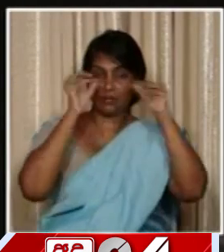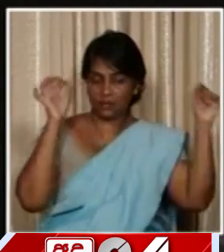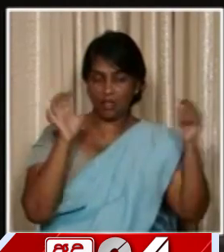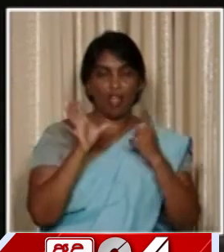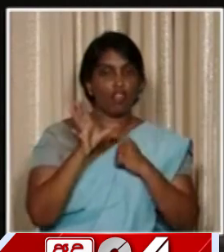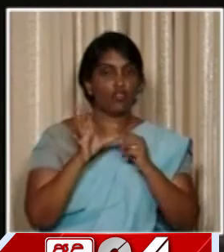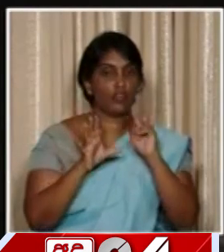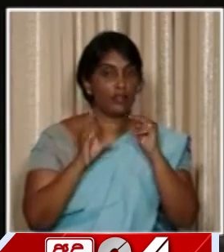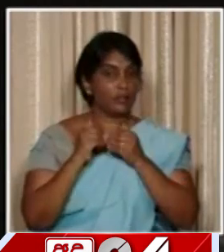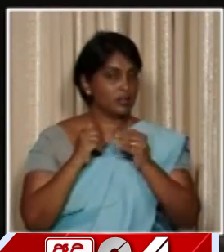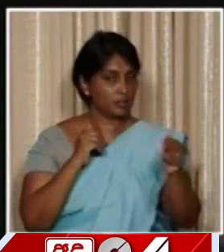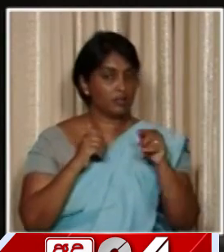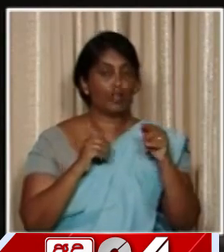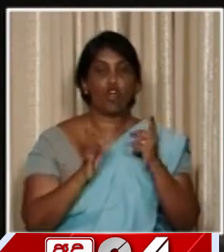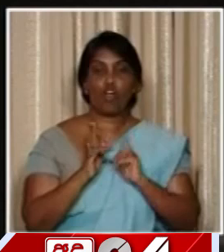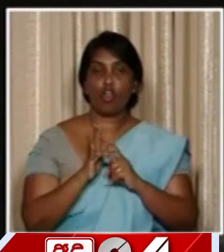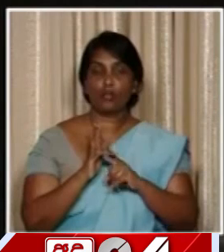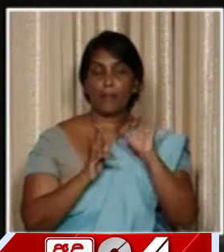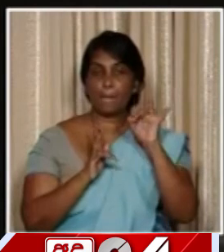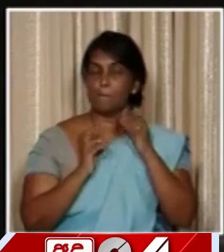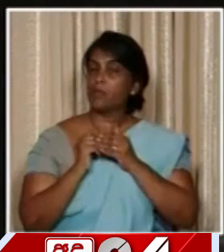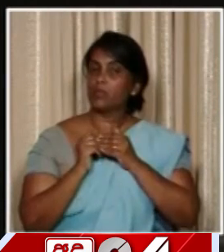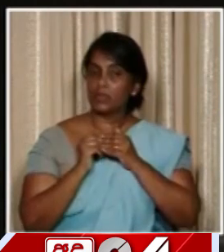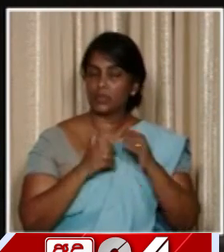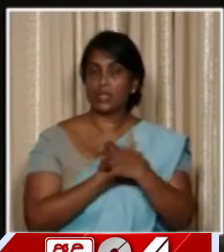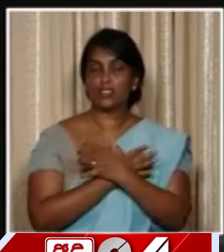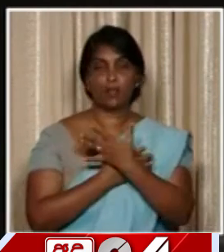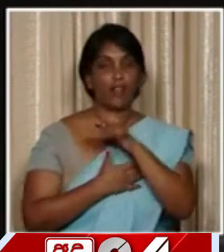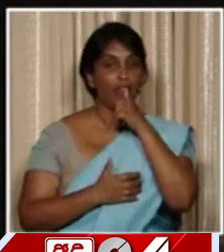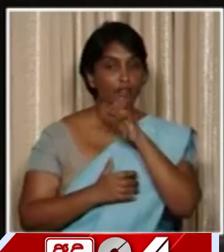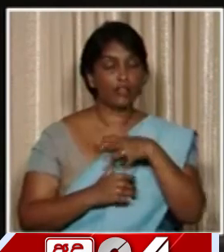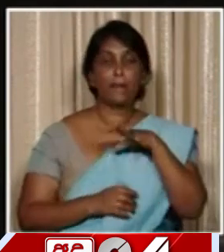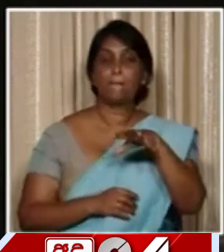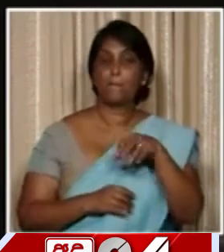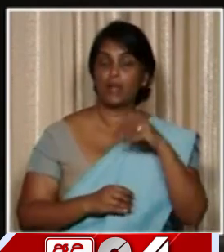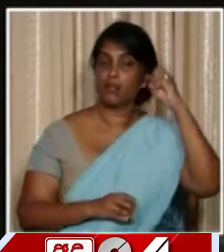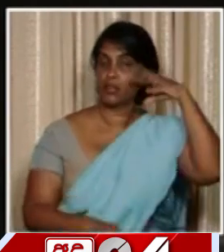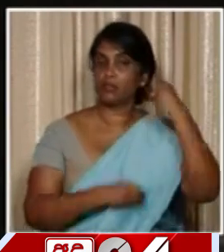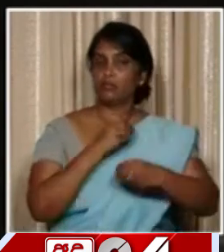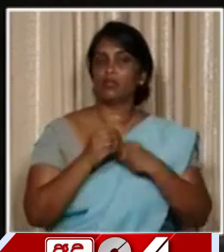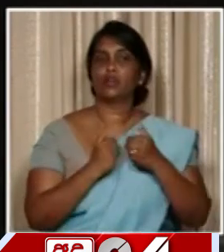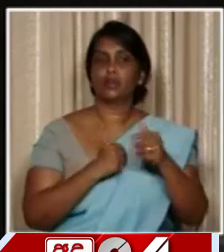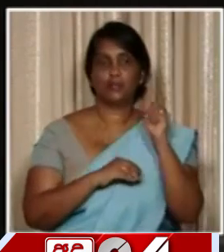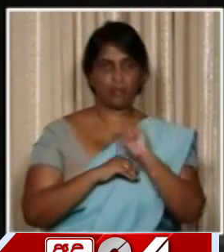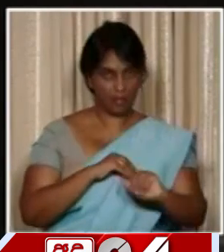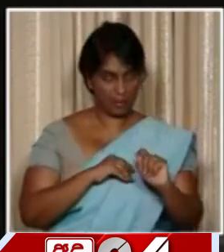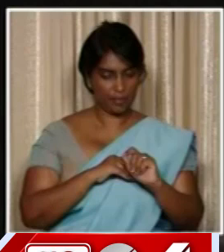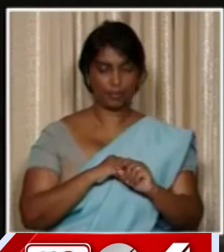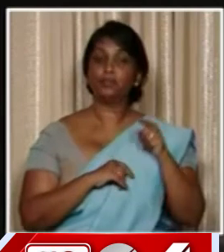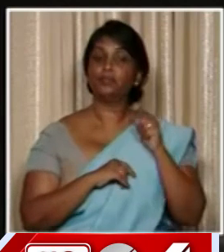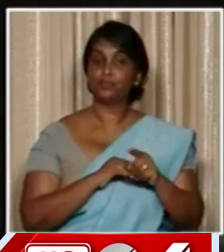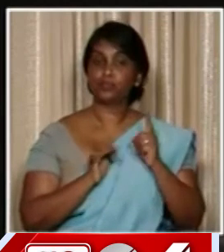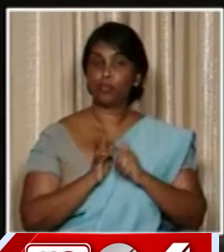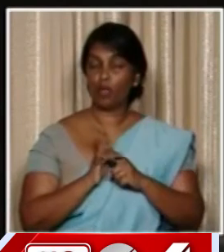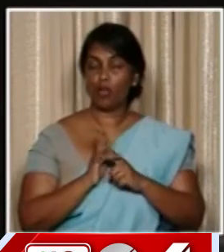මාසේ 20 වෙනකන් එනවා නම් ඔක්තෝබර් මාසේ 15 වෙනිදා වෙනකන් සමනලවේ ජලය පාවිච්චි කරලා විදුලි උත්පාදනය කරන්න අපි සැලසුම් කරලා තිබුණේ. ඒතර තමයි